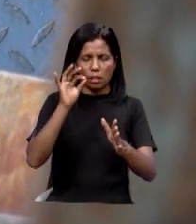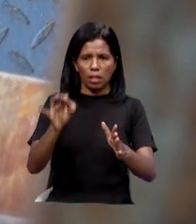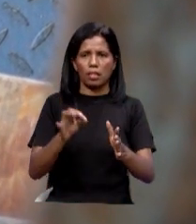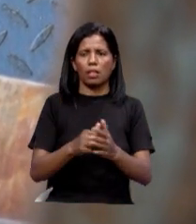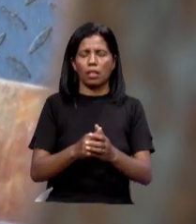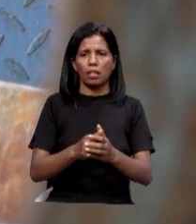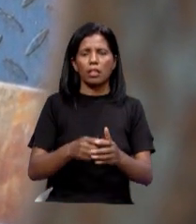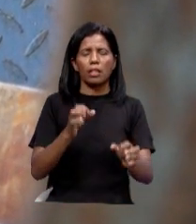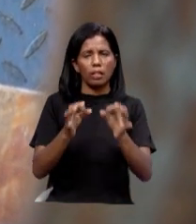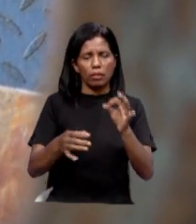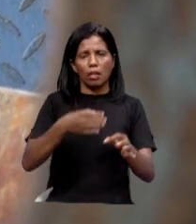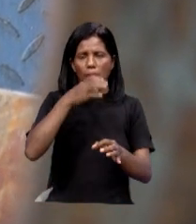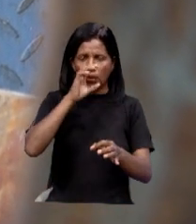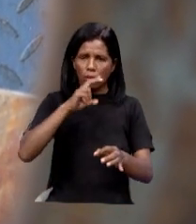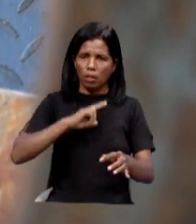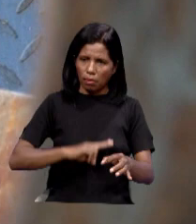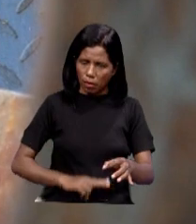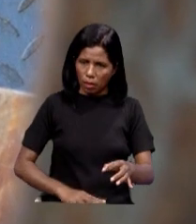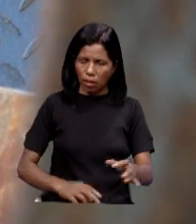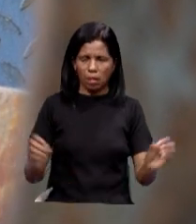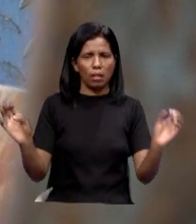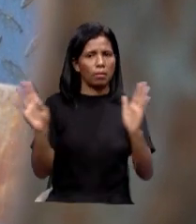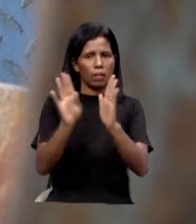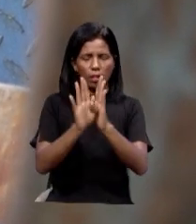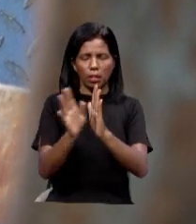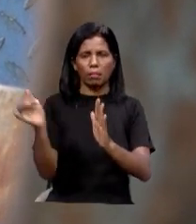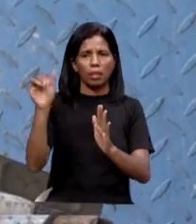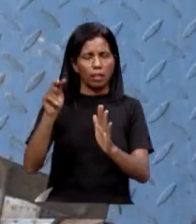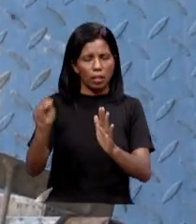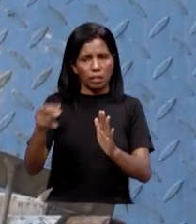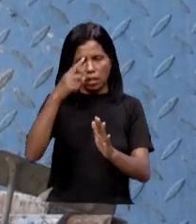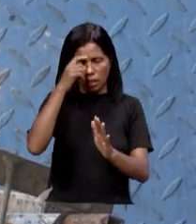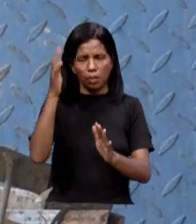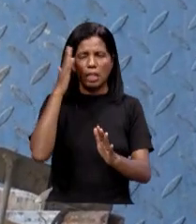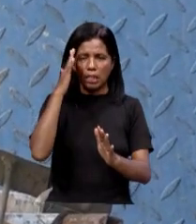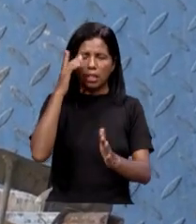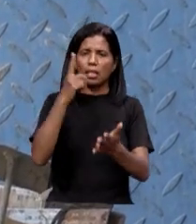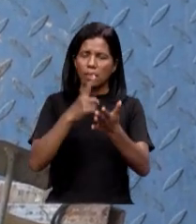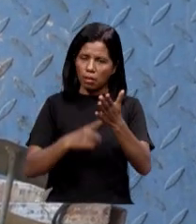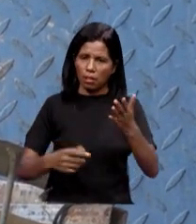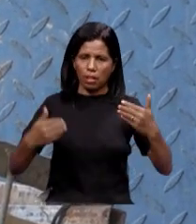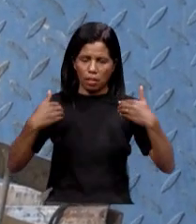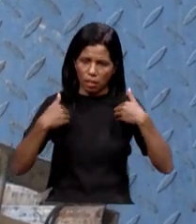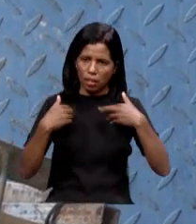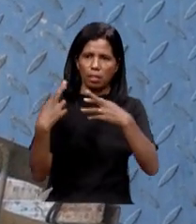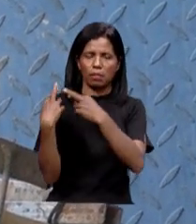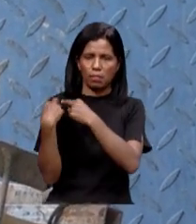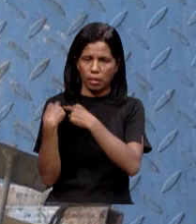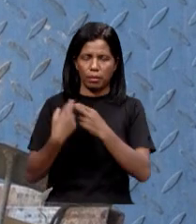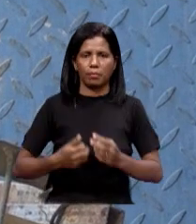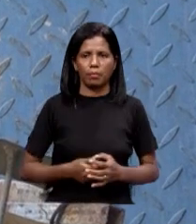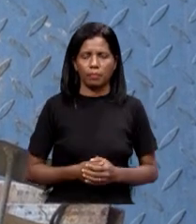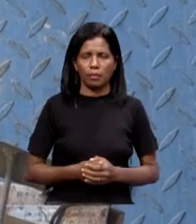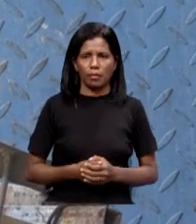maski hamrok no hamlaha, la sai barreira bania, tambanya hatene saida mag responsabilidade.